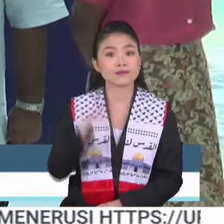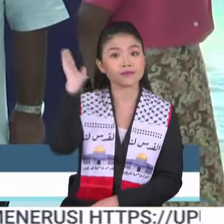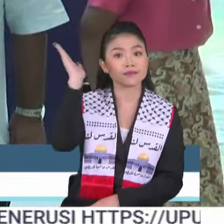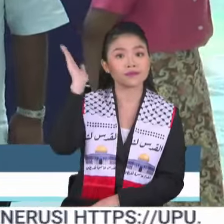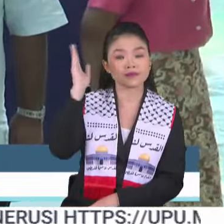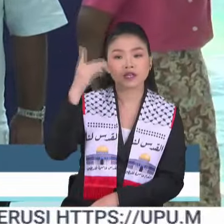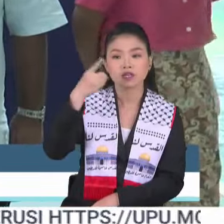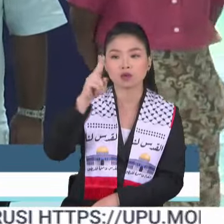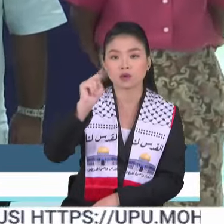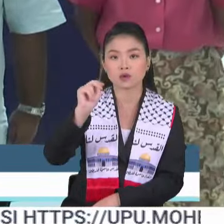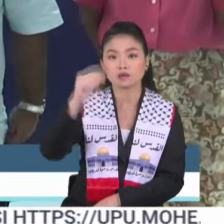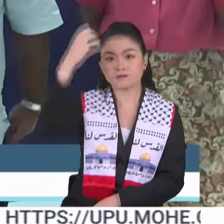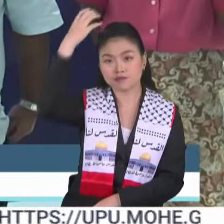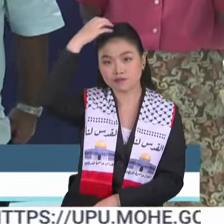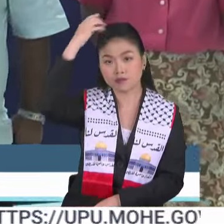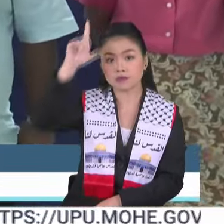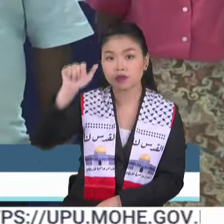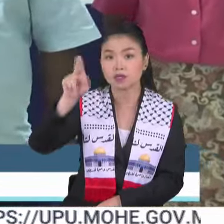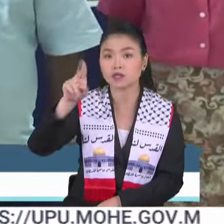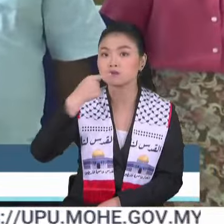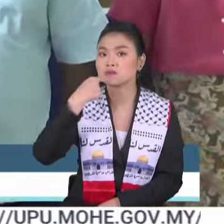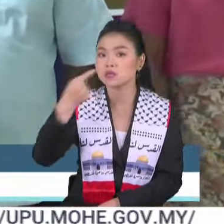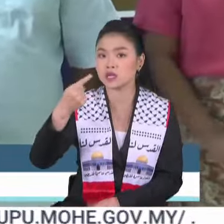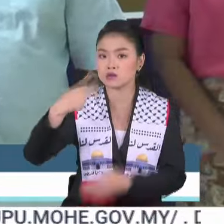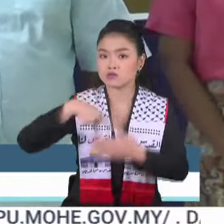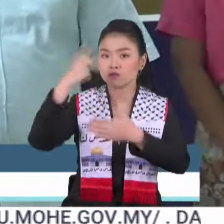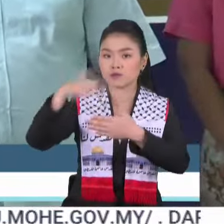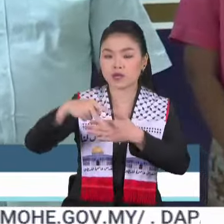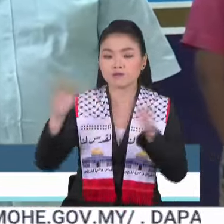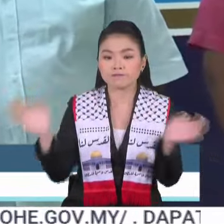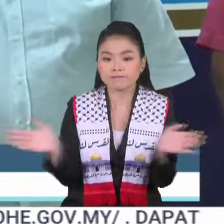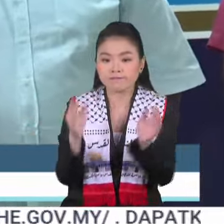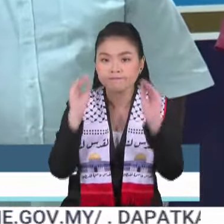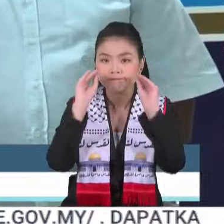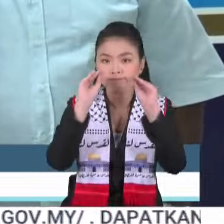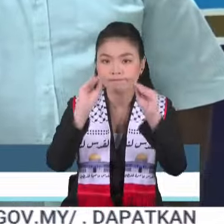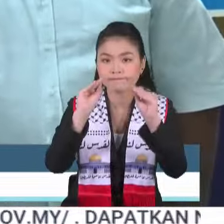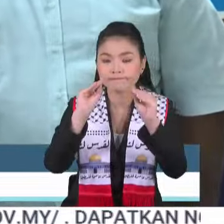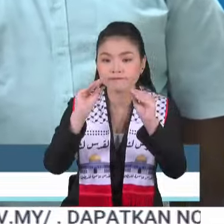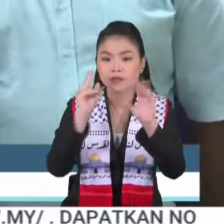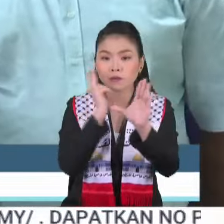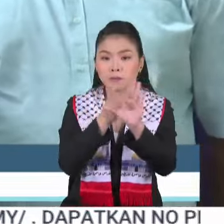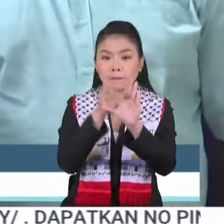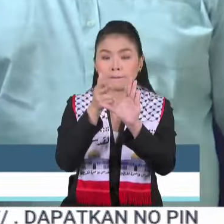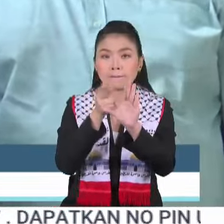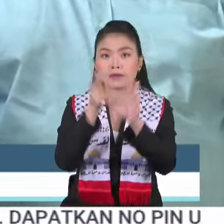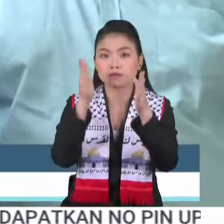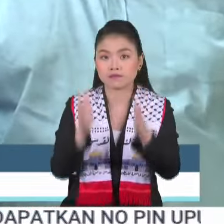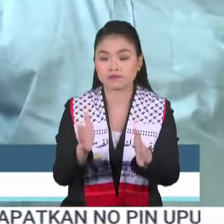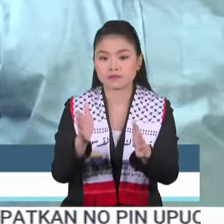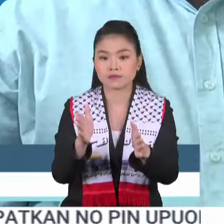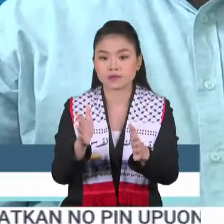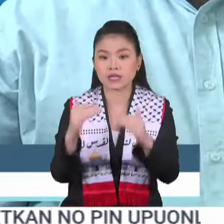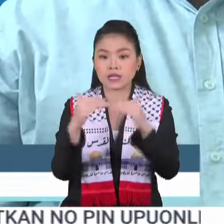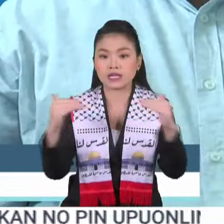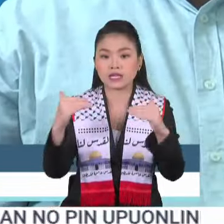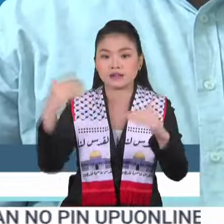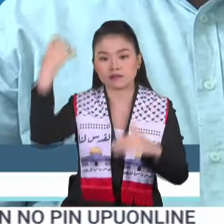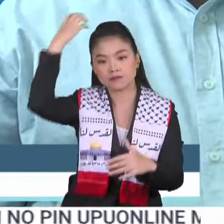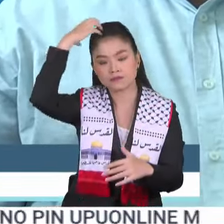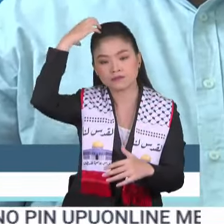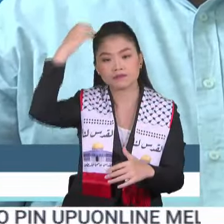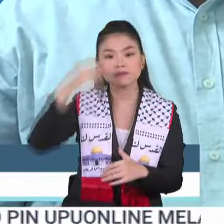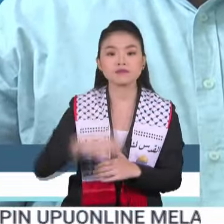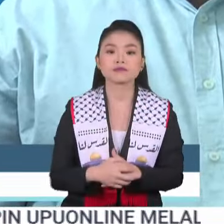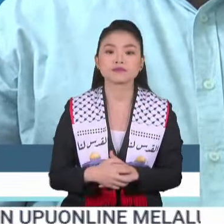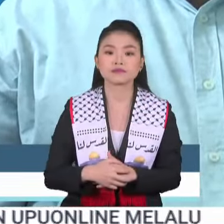Speaker Dun Selangor Lau Weng San berkata program juga mendidik serta memahami proses penggubalan undang-undang peringkat negeri. Program ini